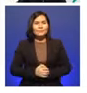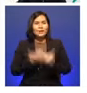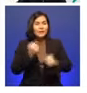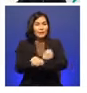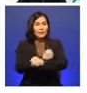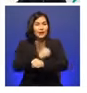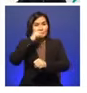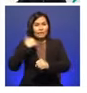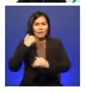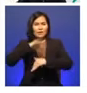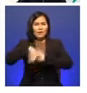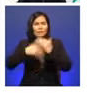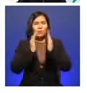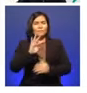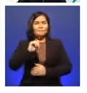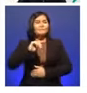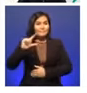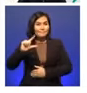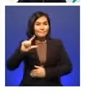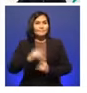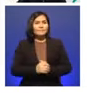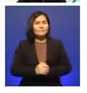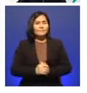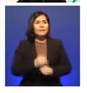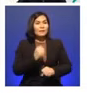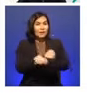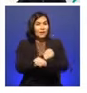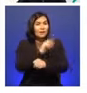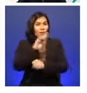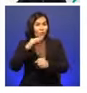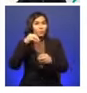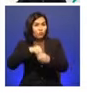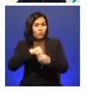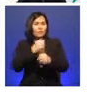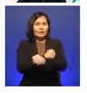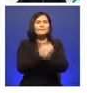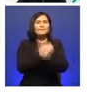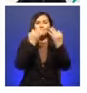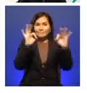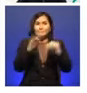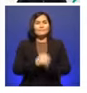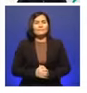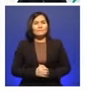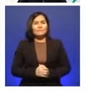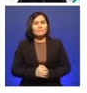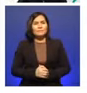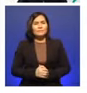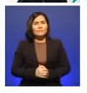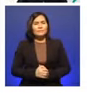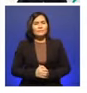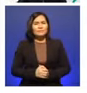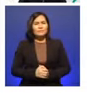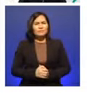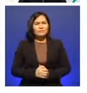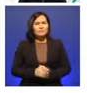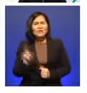จจุบันก็แรงงานในระบบและแรงงานอิสระหรือจริงๆก็ไม่อยากเรียกว่าแรงงานนอกระบบนะฮะก็มีความไม่มั่นค